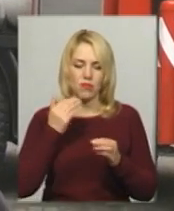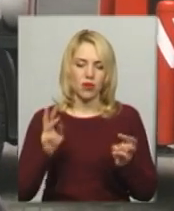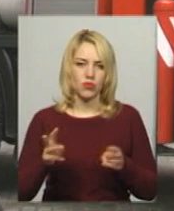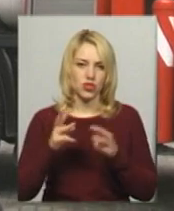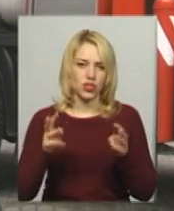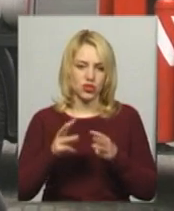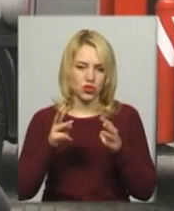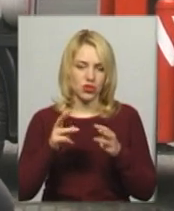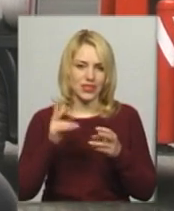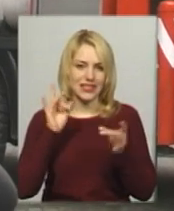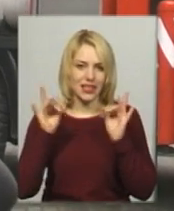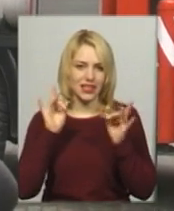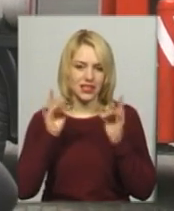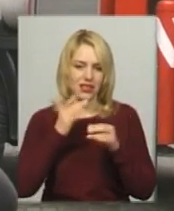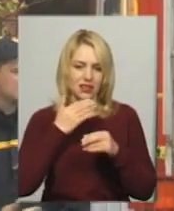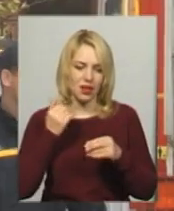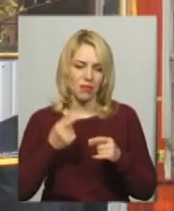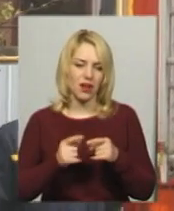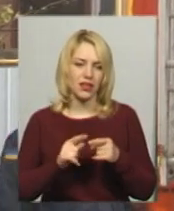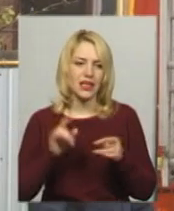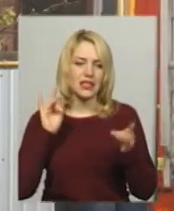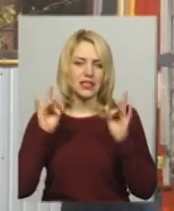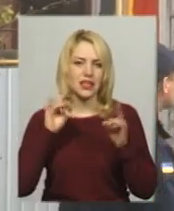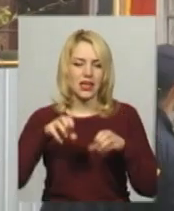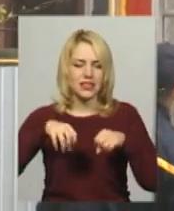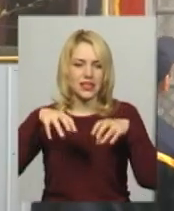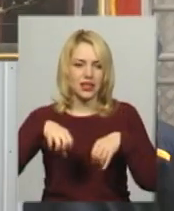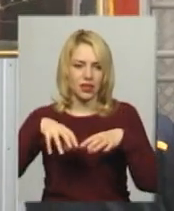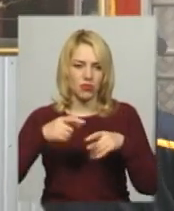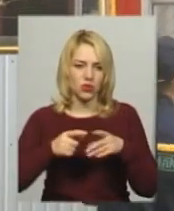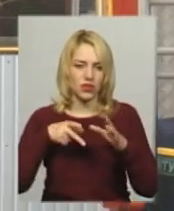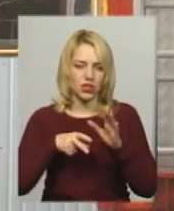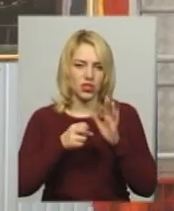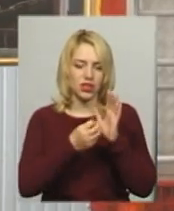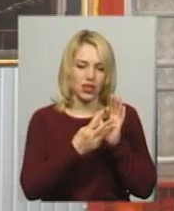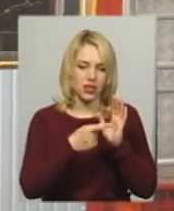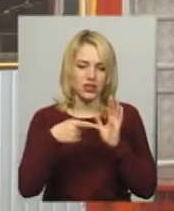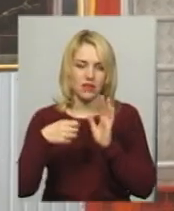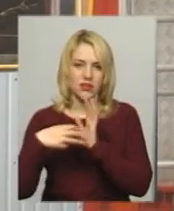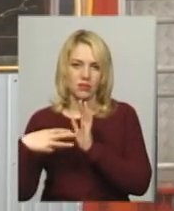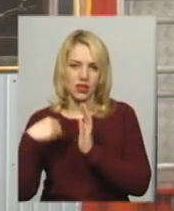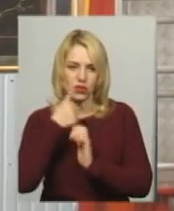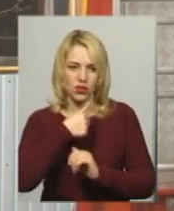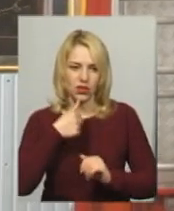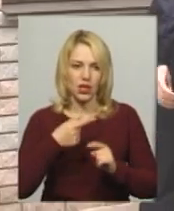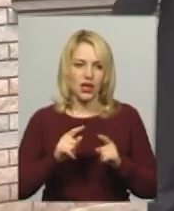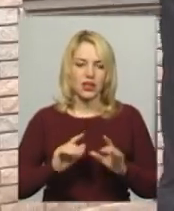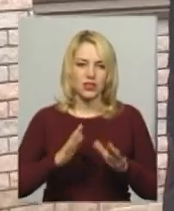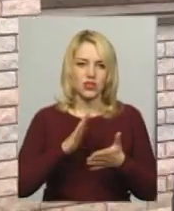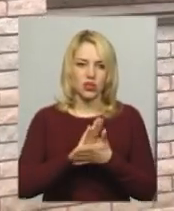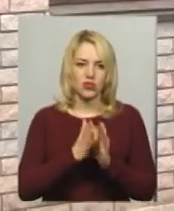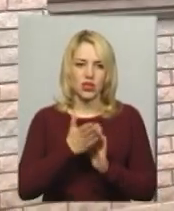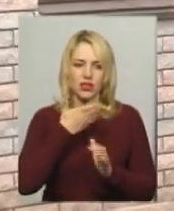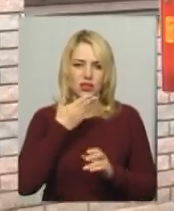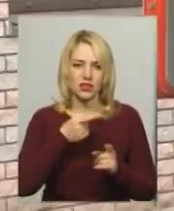димовидалення, немає системи підпору повітря. З 2013 по 2018 роки працівники Служби надзвичайних ситуацій області не